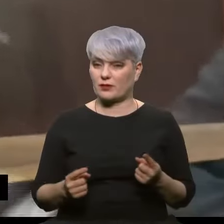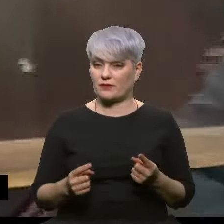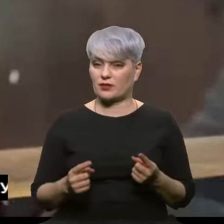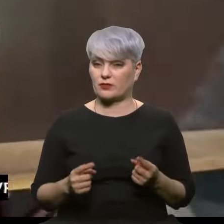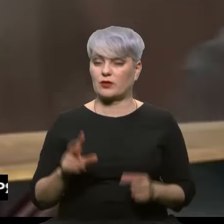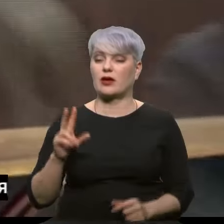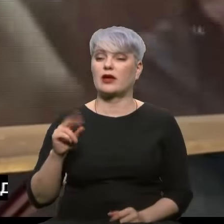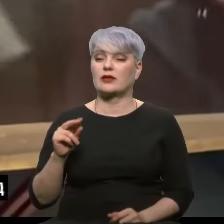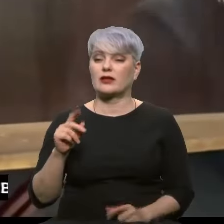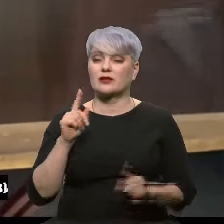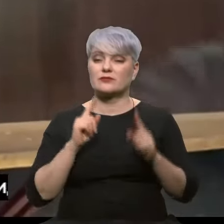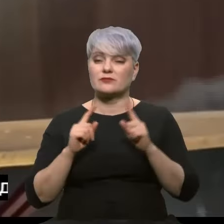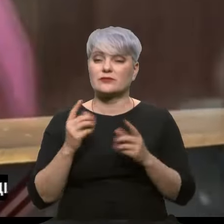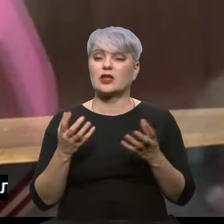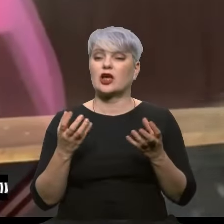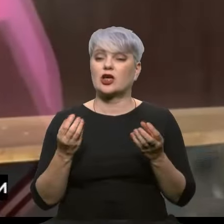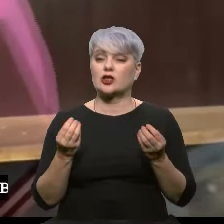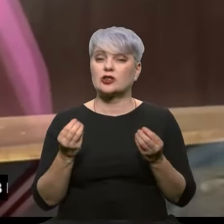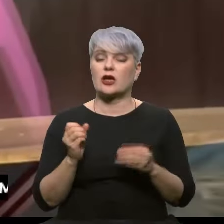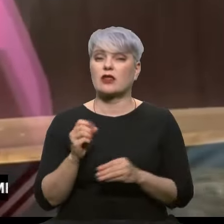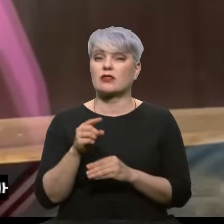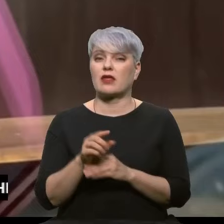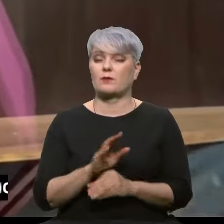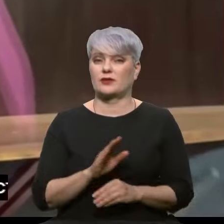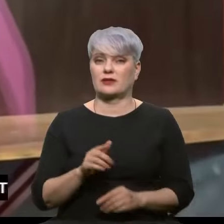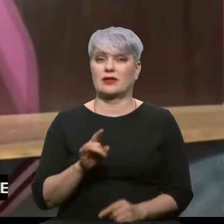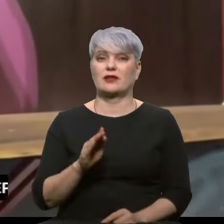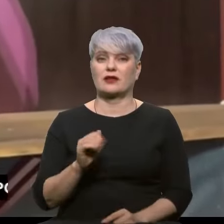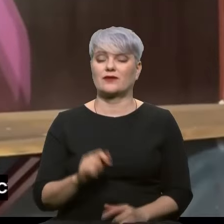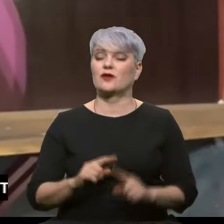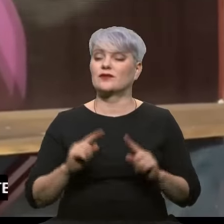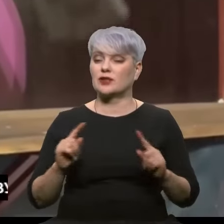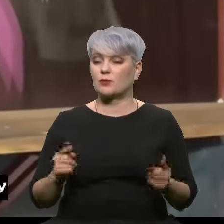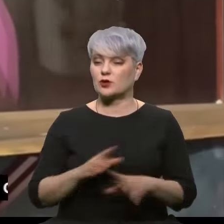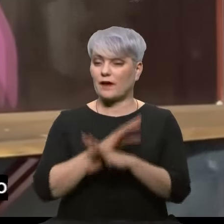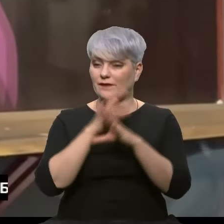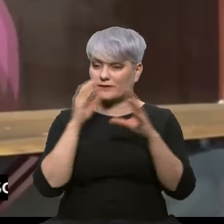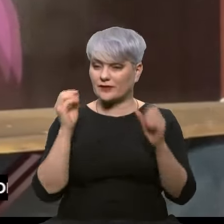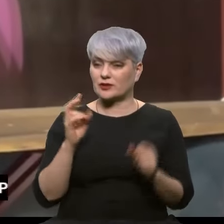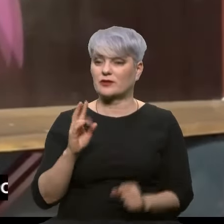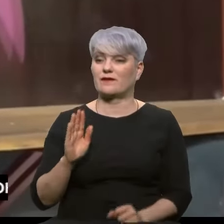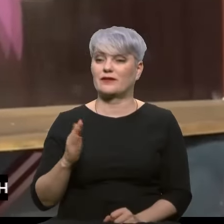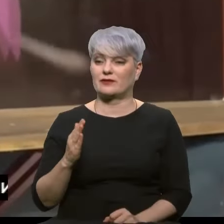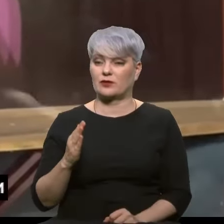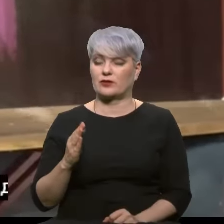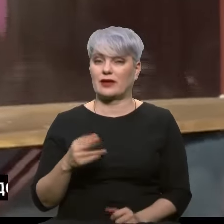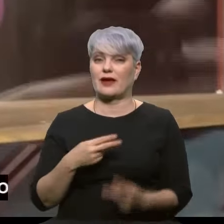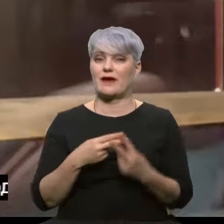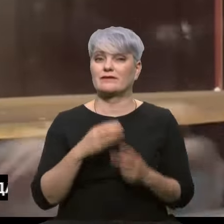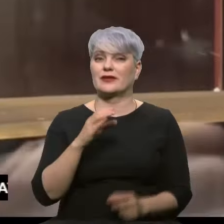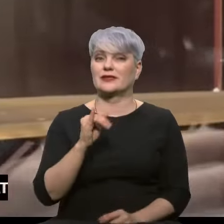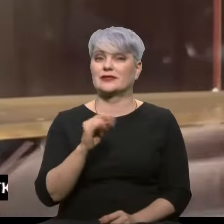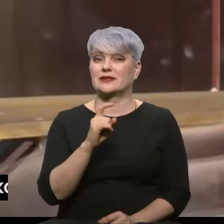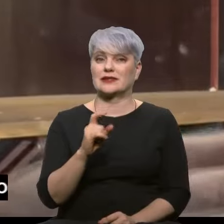Дата засідання, за його словами, ще не призначено. Нагадаю, Гринкевича взяли під варту у ніч проти вівторка. У СІЗО він перебуватиме